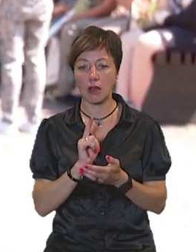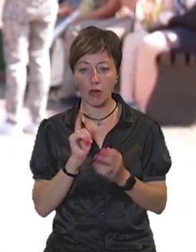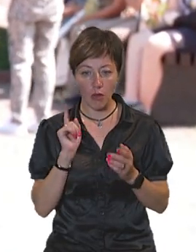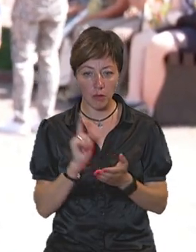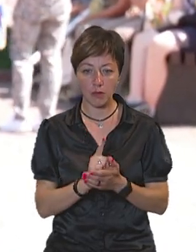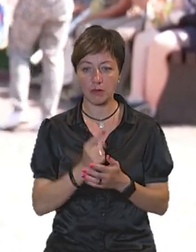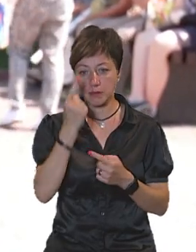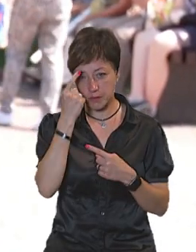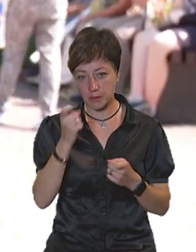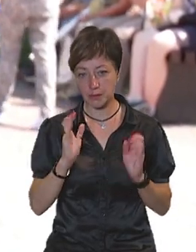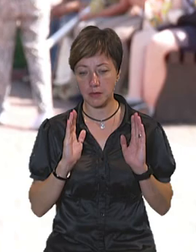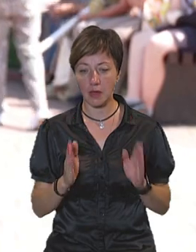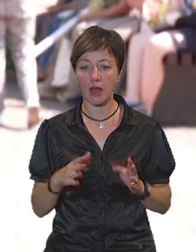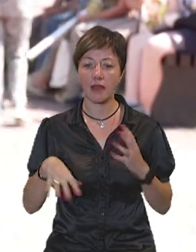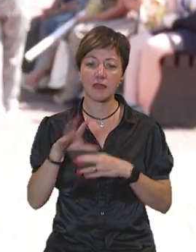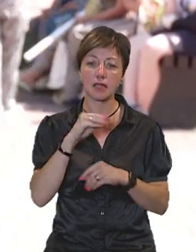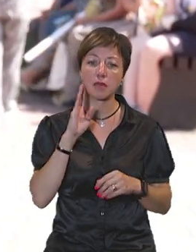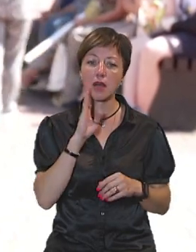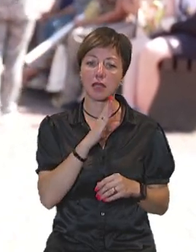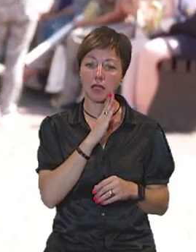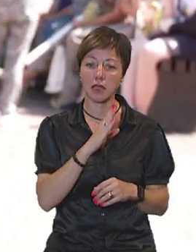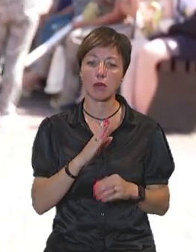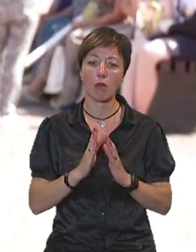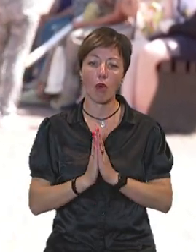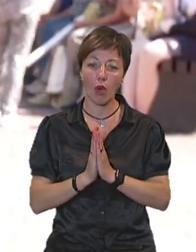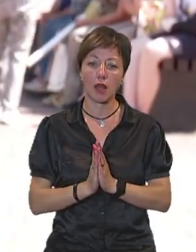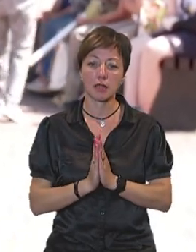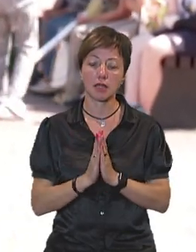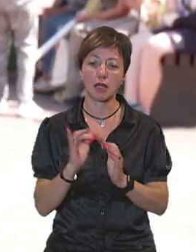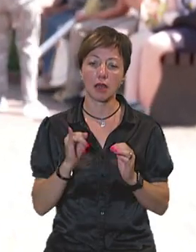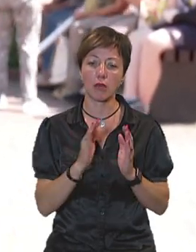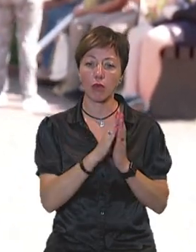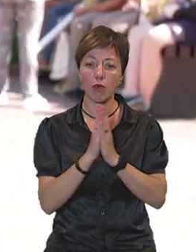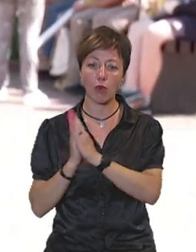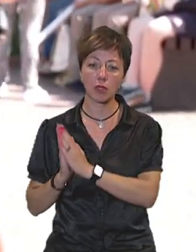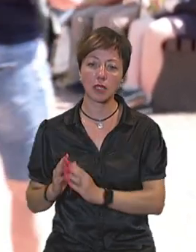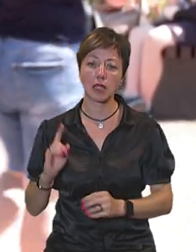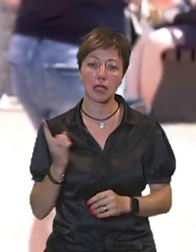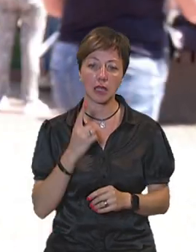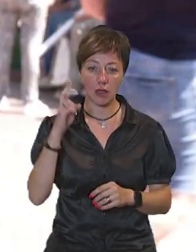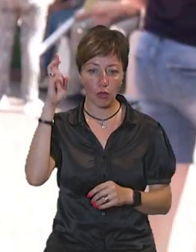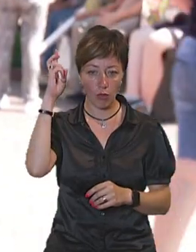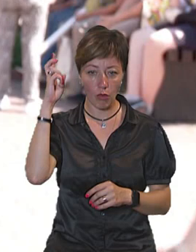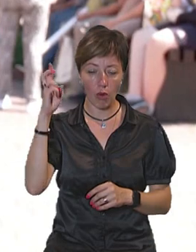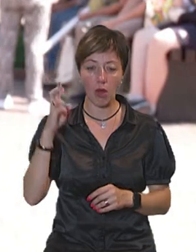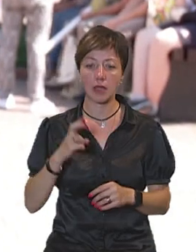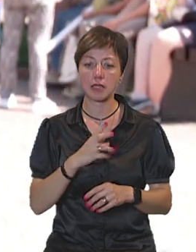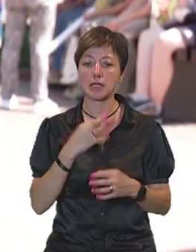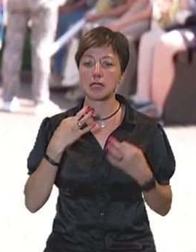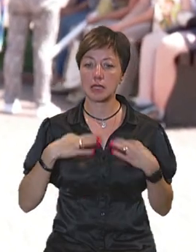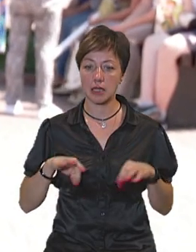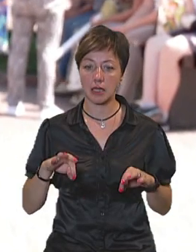відозвуться до них. Хай всі матері моляться і просять єдине у Бога –